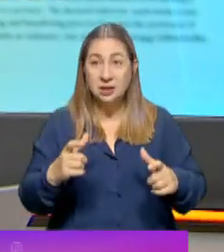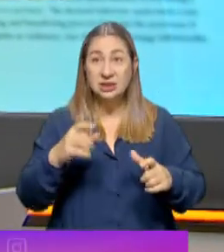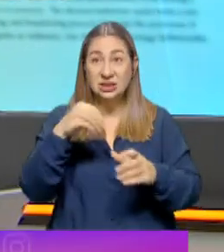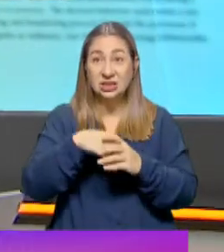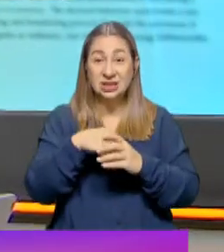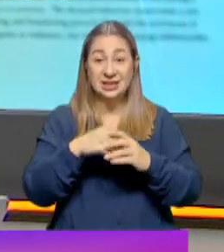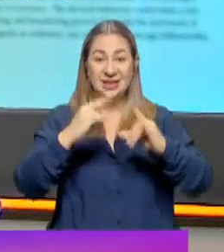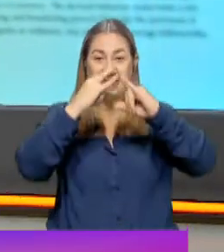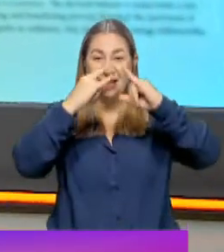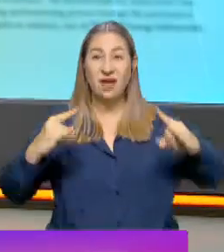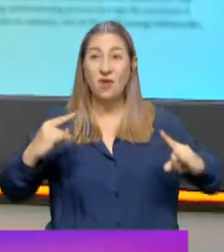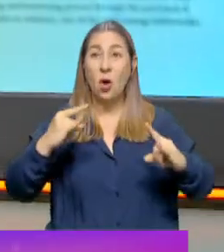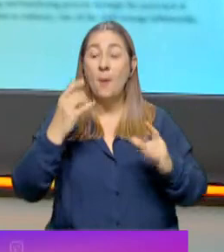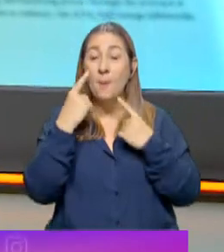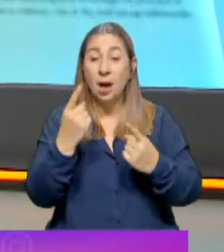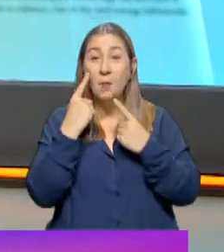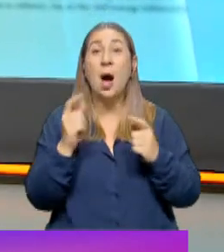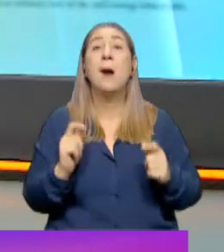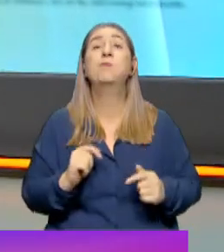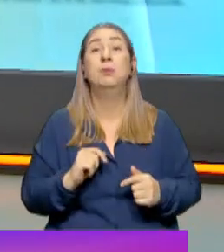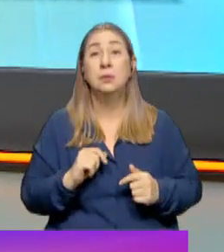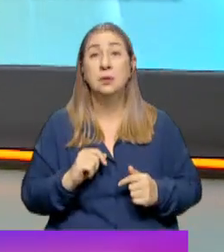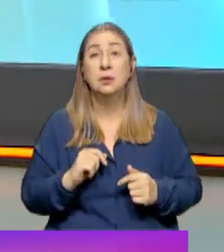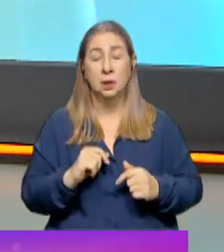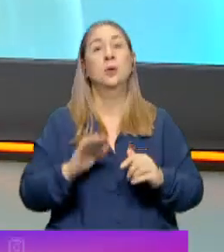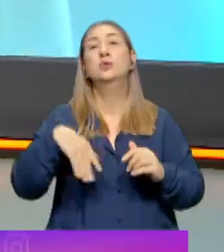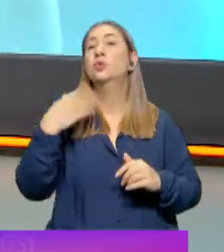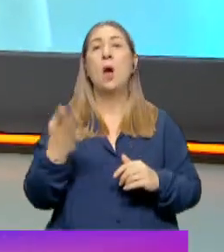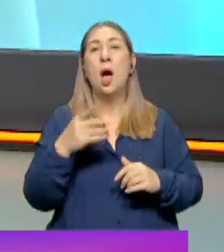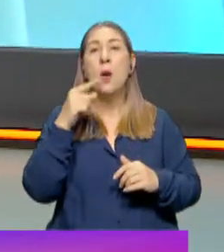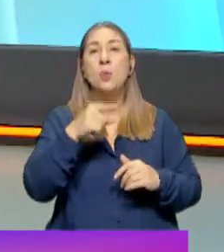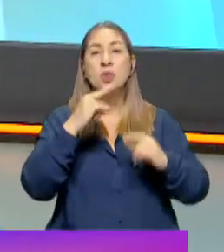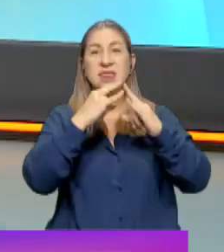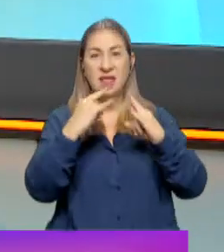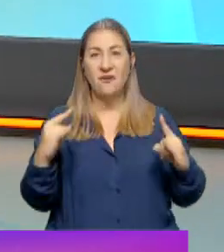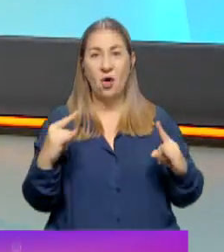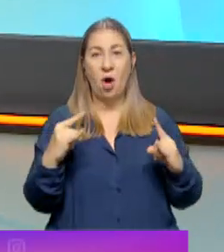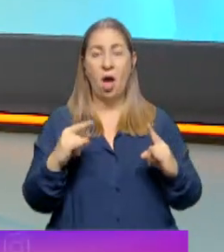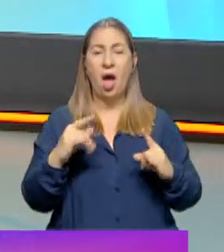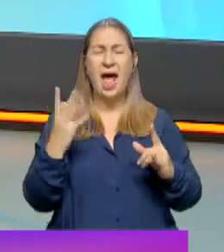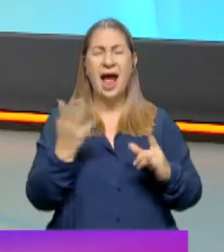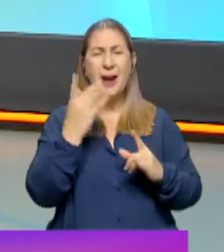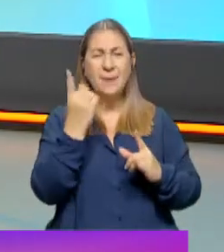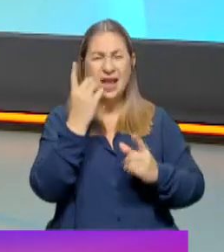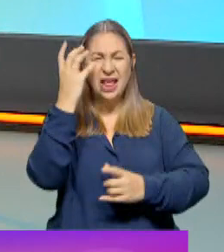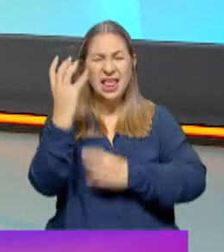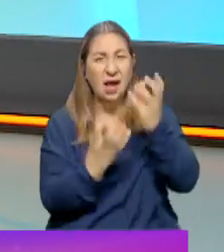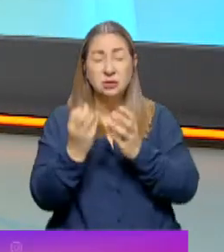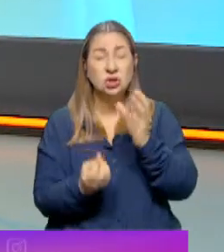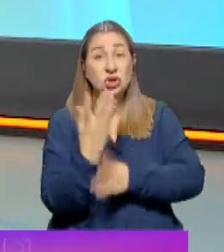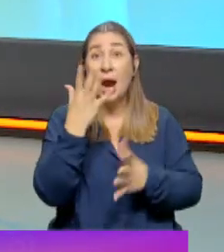alanlarındaki trafoların bakımlarının yapılmadığını ve bu trafoların herhangi bir yangına